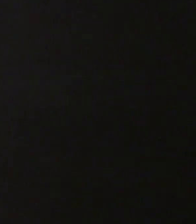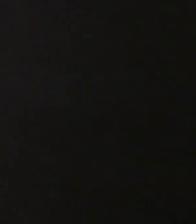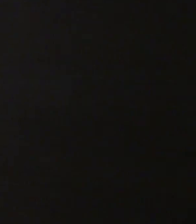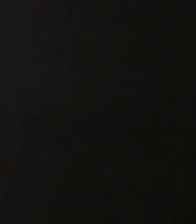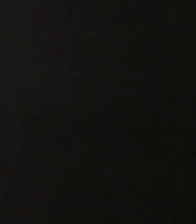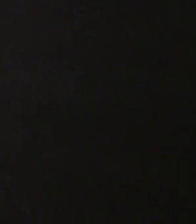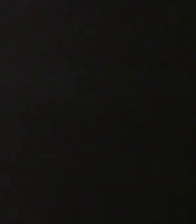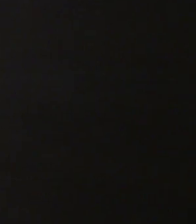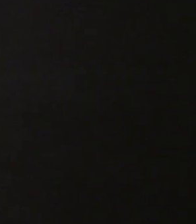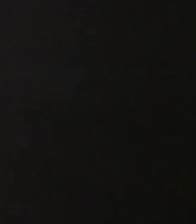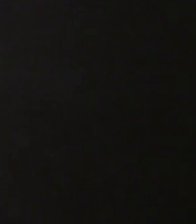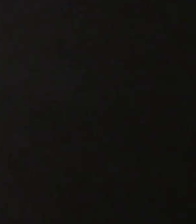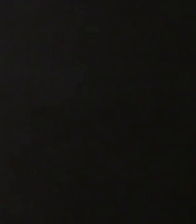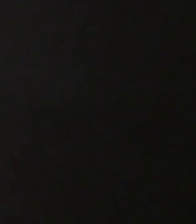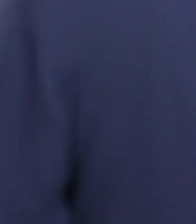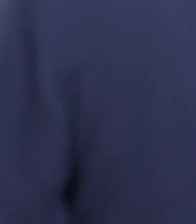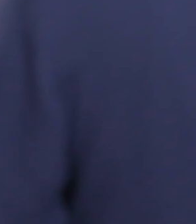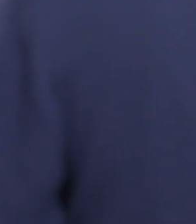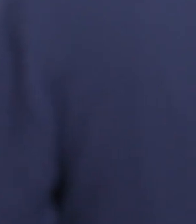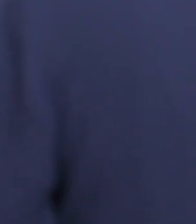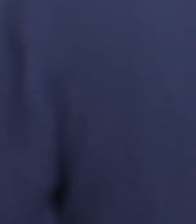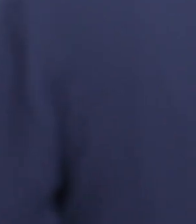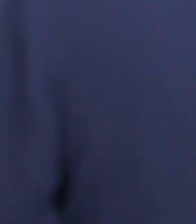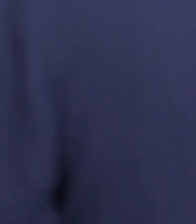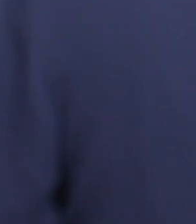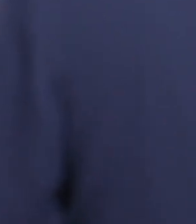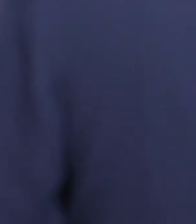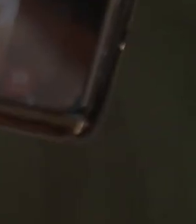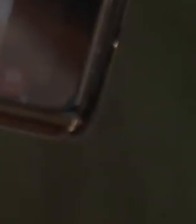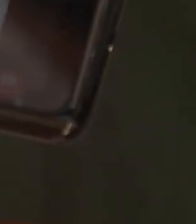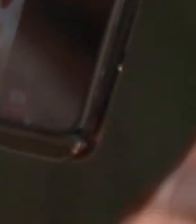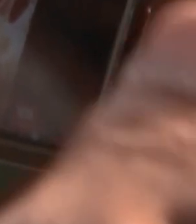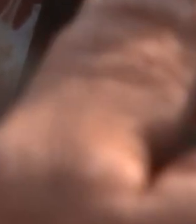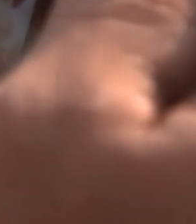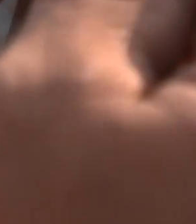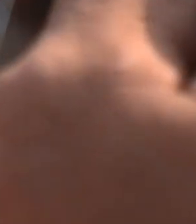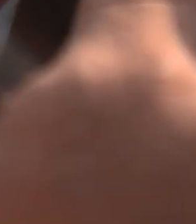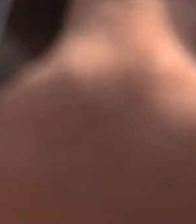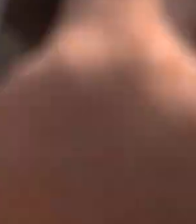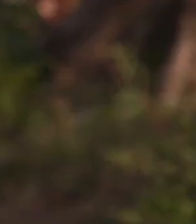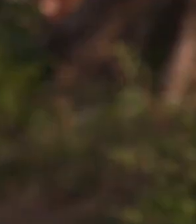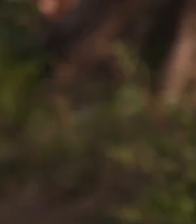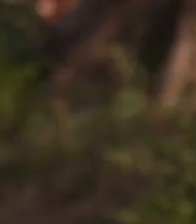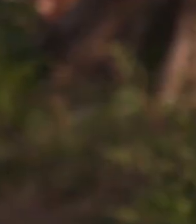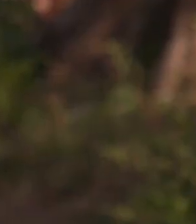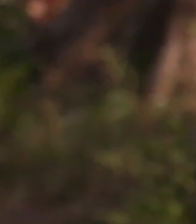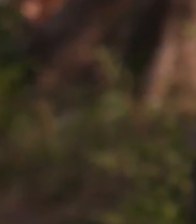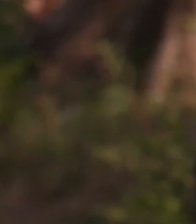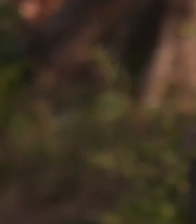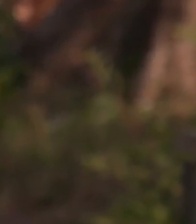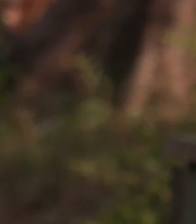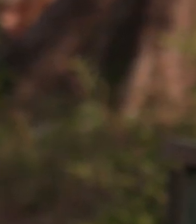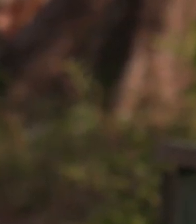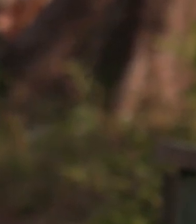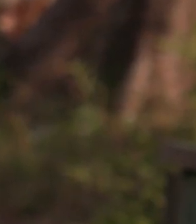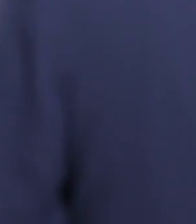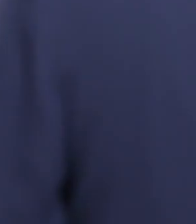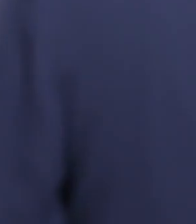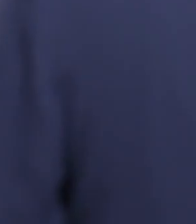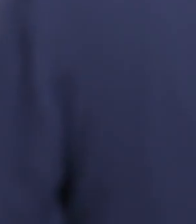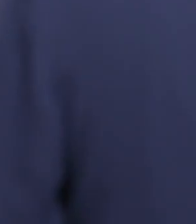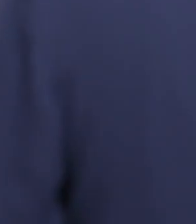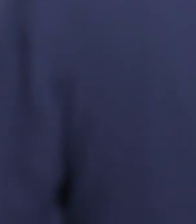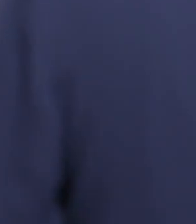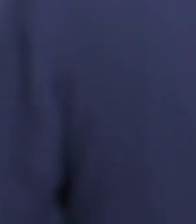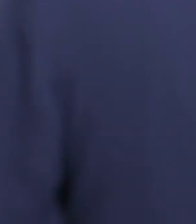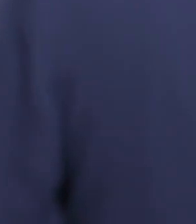เราคงไม่สามารถที่จะแก้ไขวิกฤตได้ทั้งหมดแต่สิ่งที่ไทยพีบีเอสจะต้องทำก็คือว่า